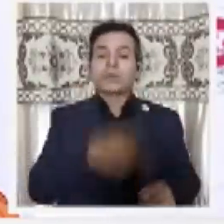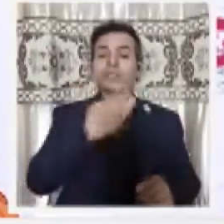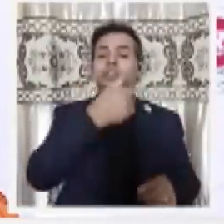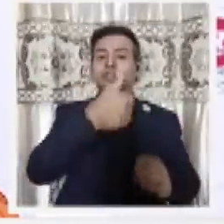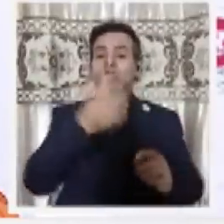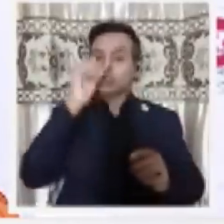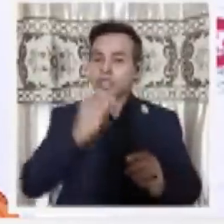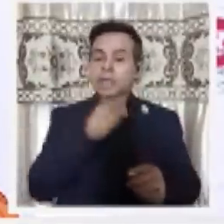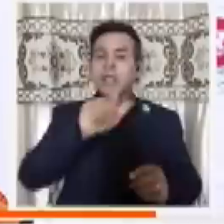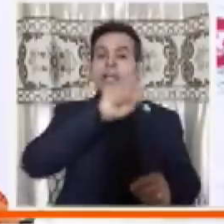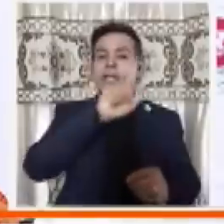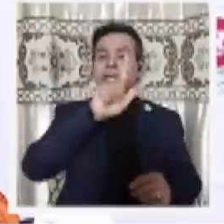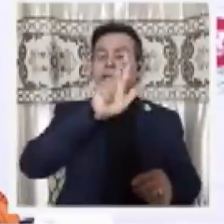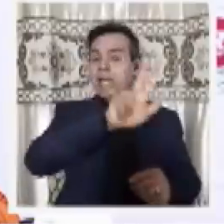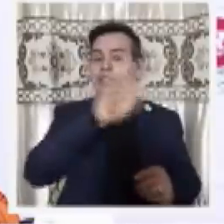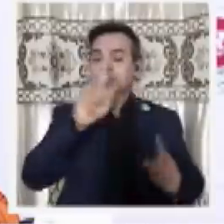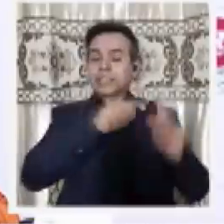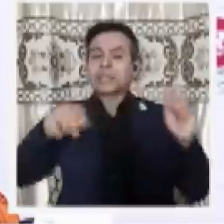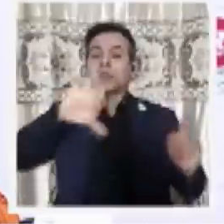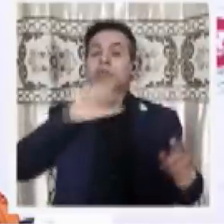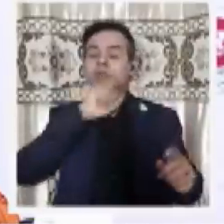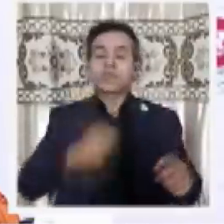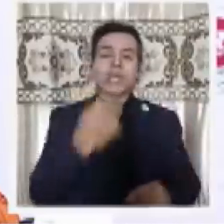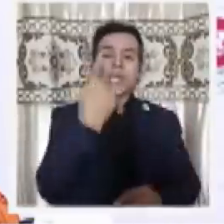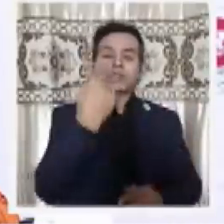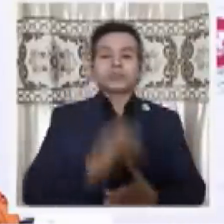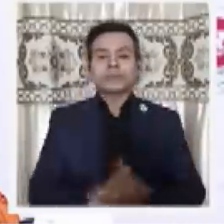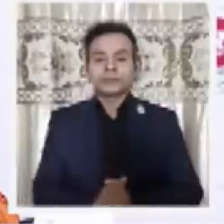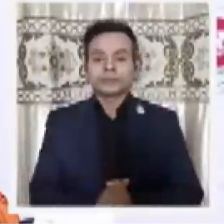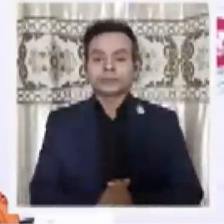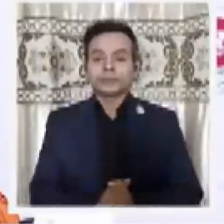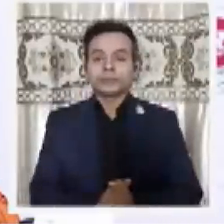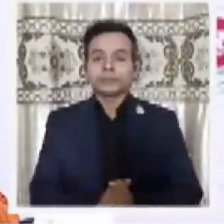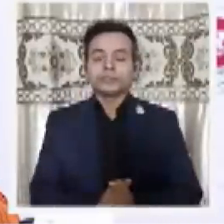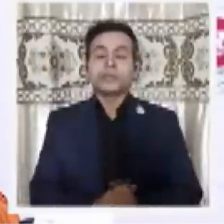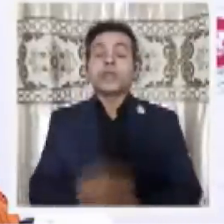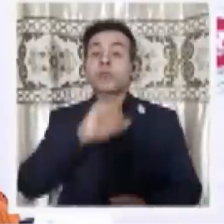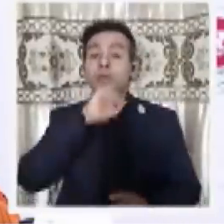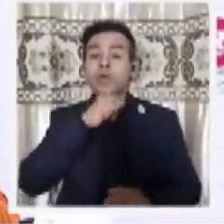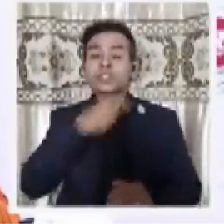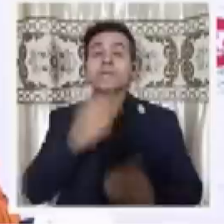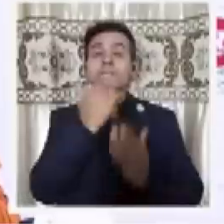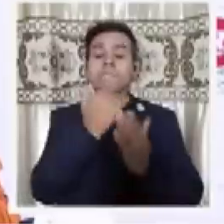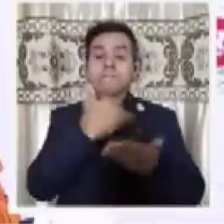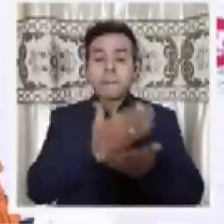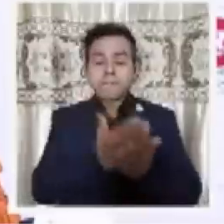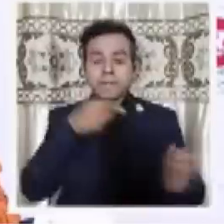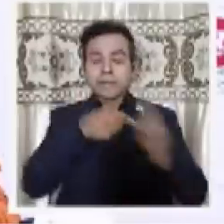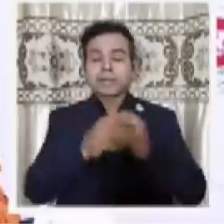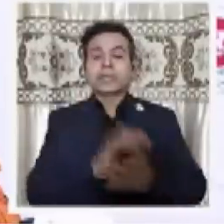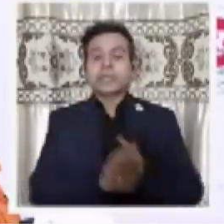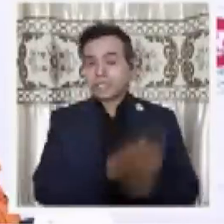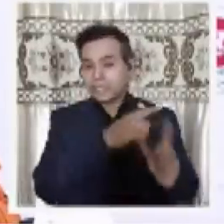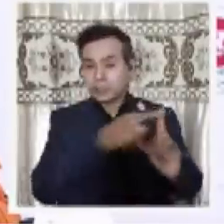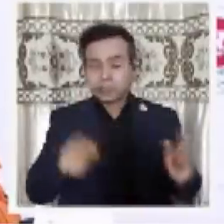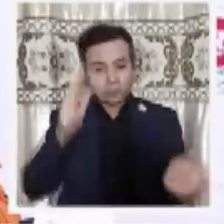6 জন, 51 থেকে 60 18 জন, 61 থেকে 70 21 জন, 71 থেকে 80 6 জন এবং 81 থেকে 90 বছরের 1 জন।